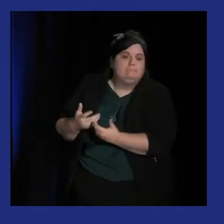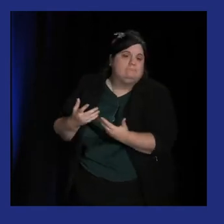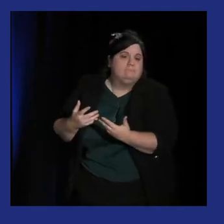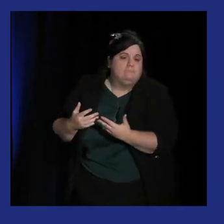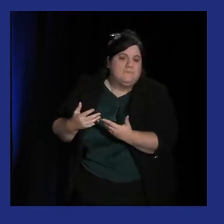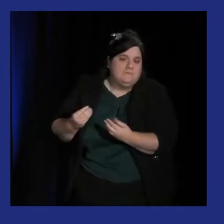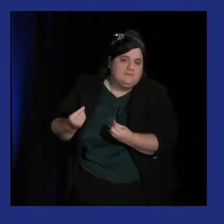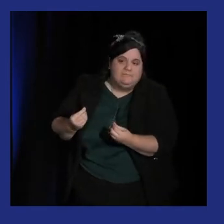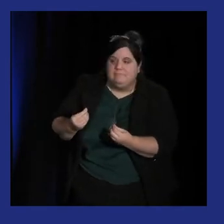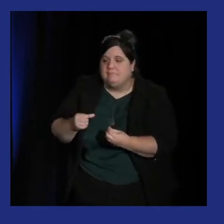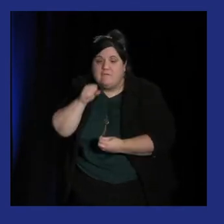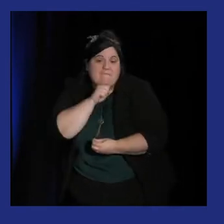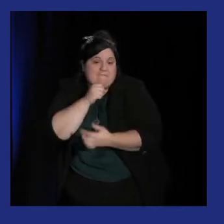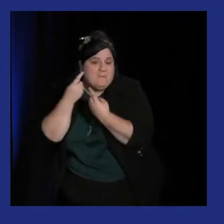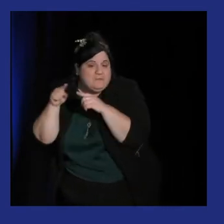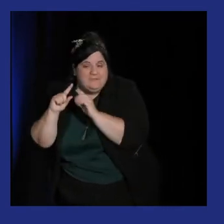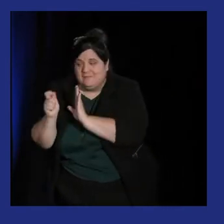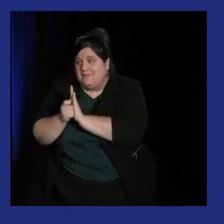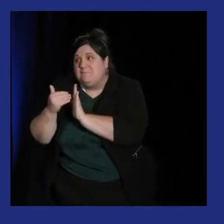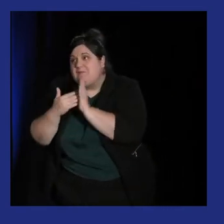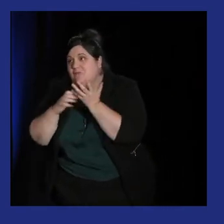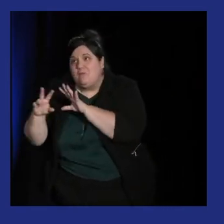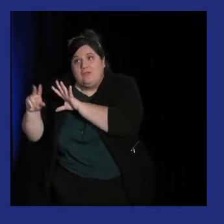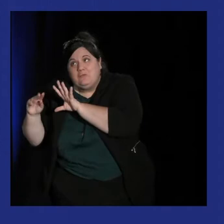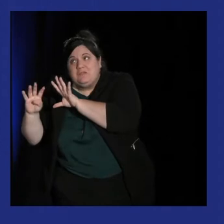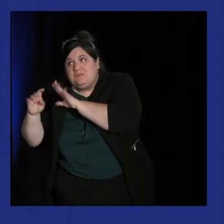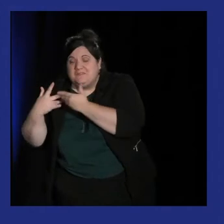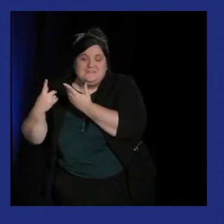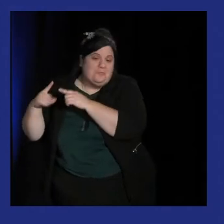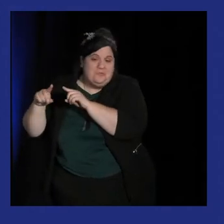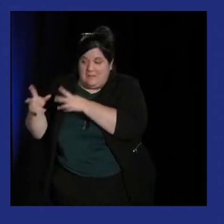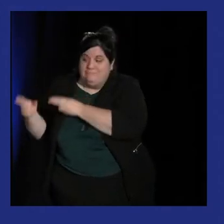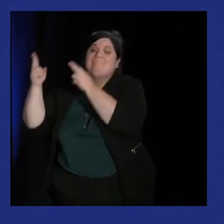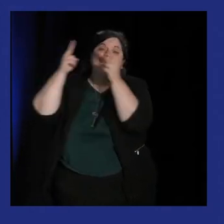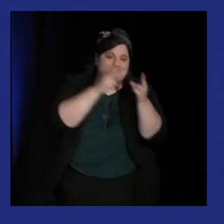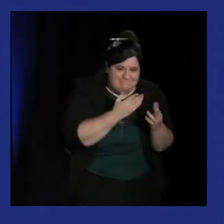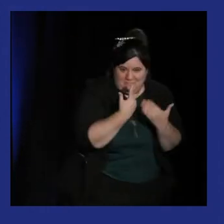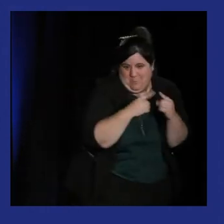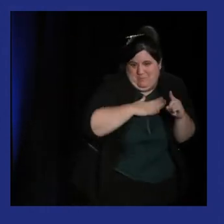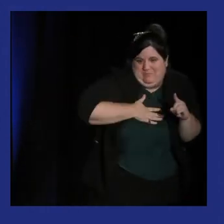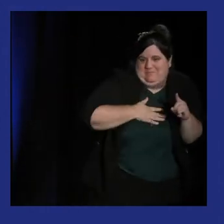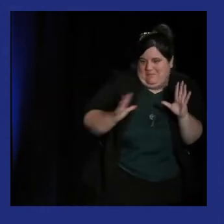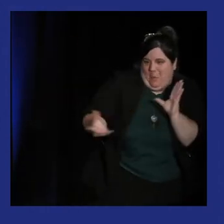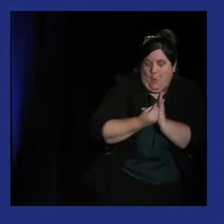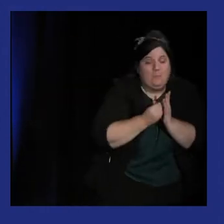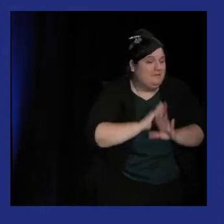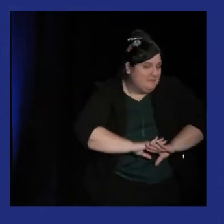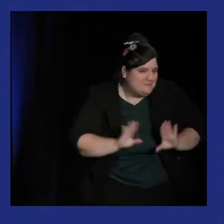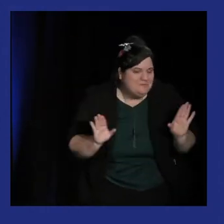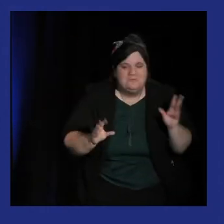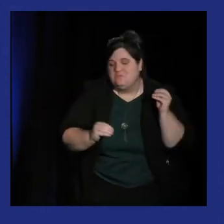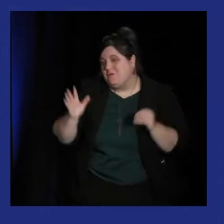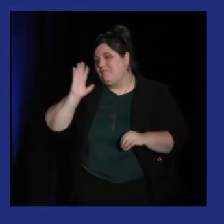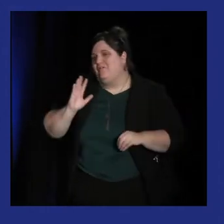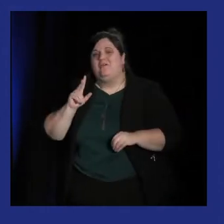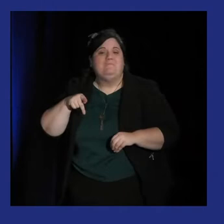de des années 80-90 dans ma musique ou mon plus grand fait d'armes c'était d'avoir d'avoir joué au pingow wards